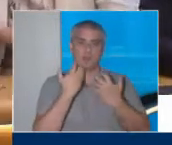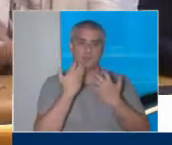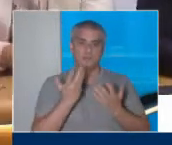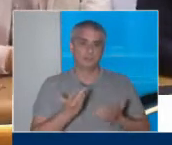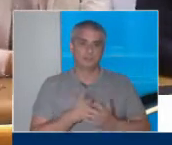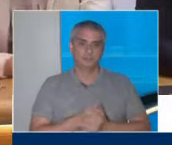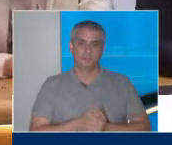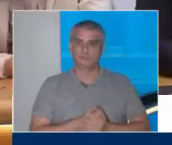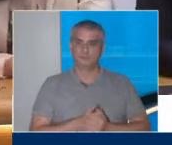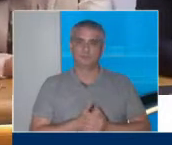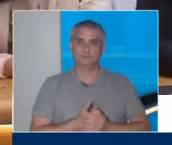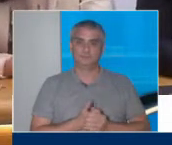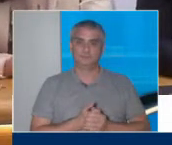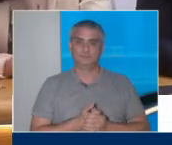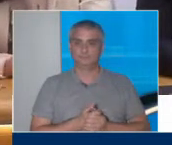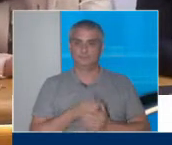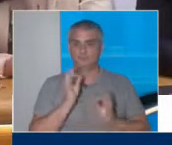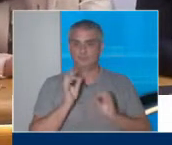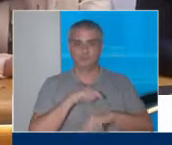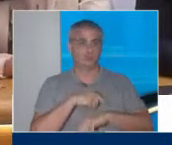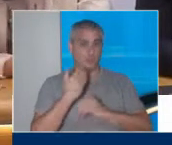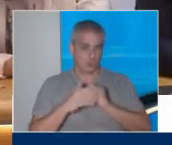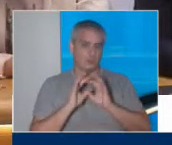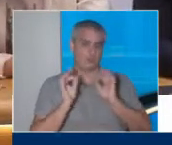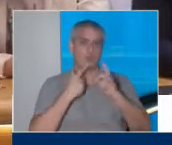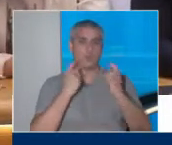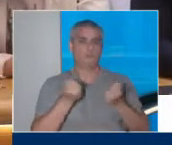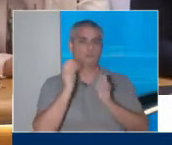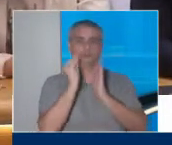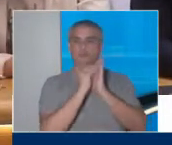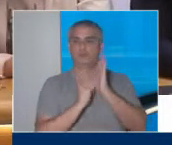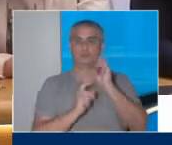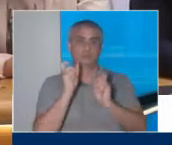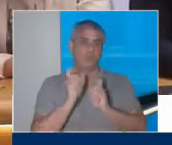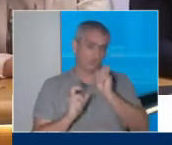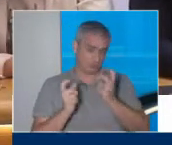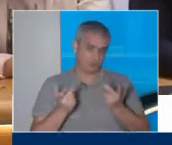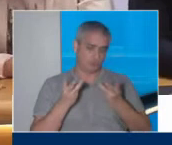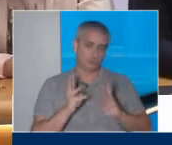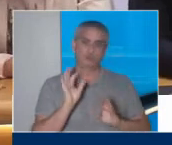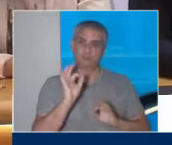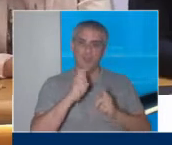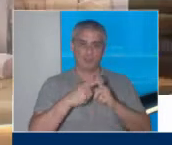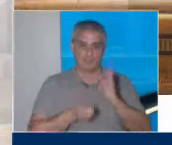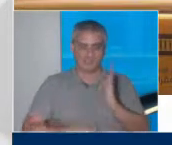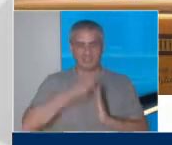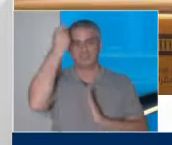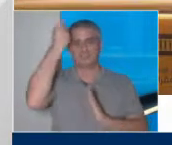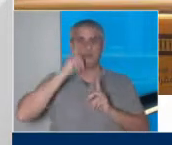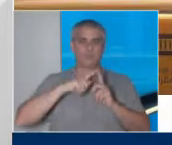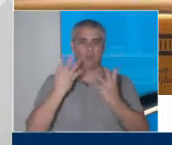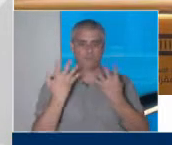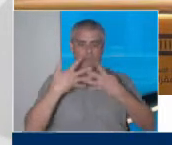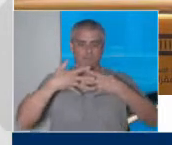זה? אז זהו, אז באמת בשעות האחרונות התחילו לצאת פרסומים על השיבוץ של האנשים, מן הסתם השיטה הזאת של הריצ'רט שבה